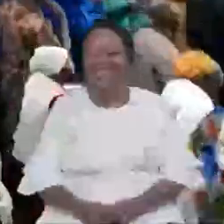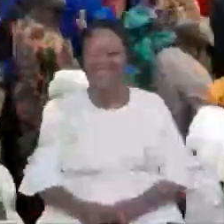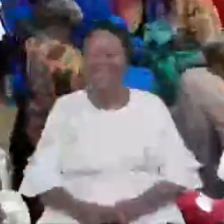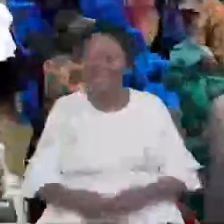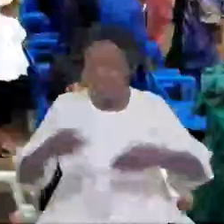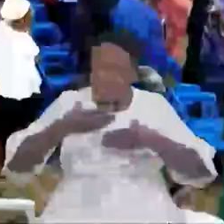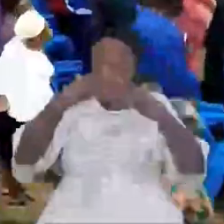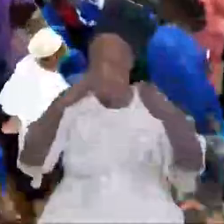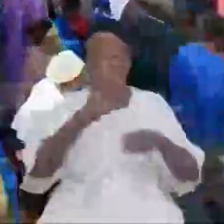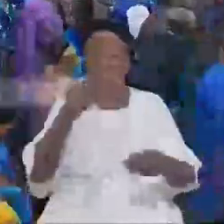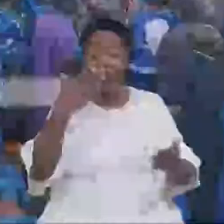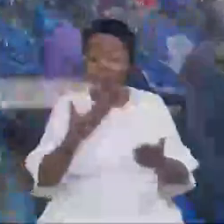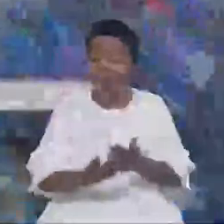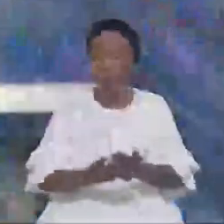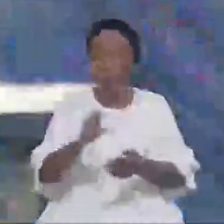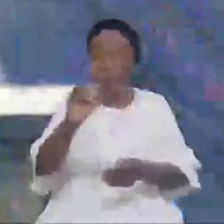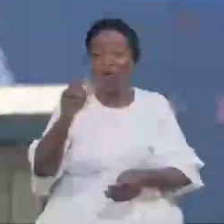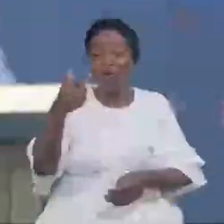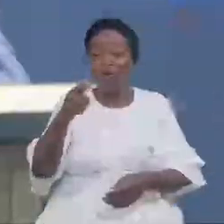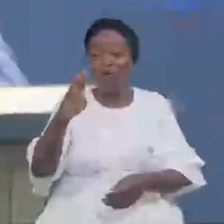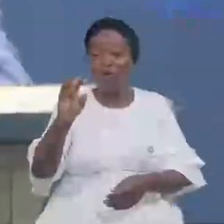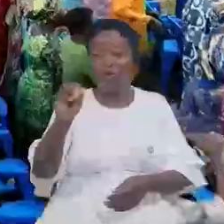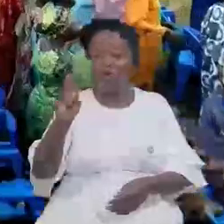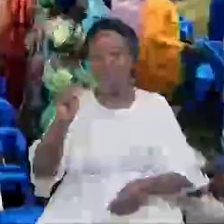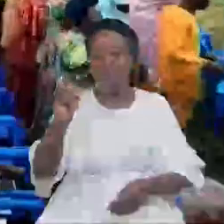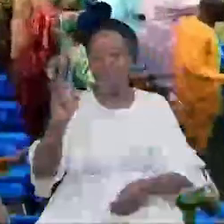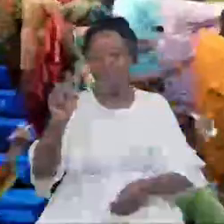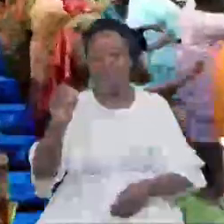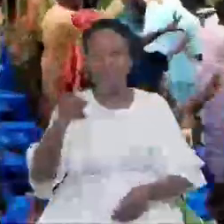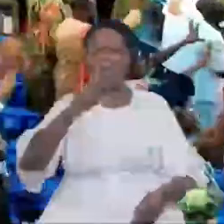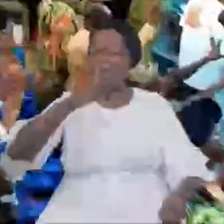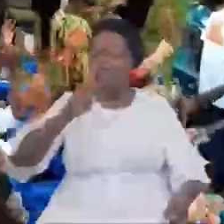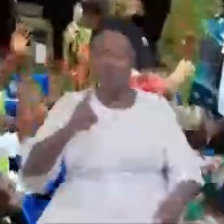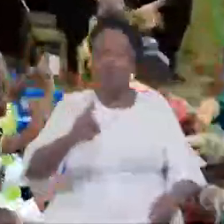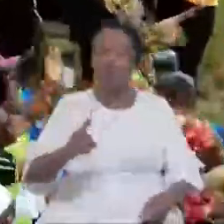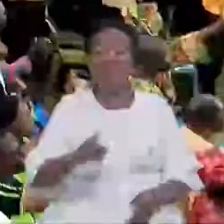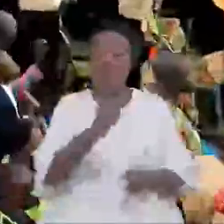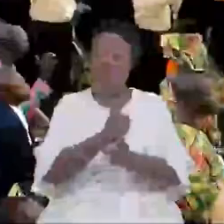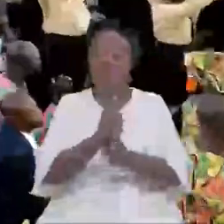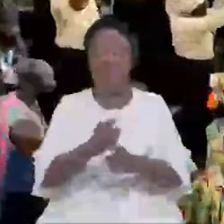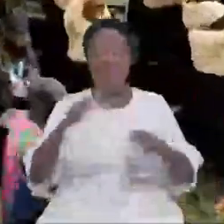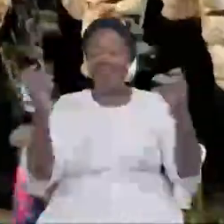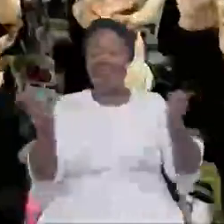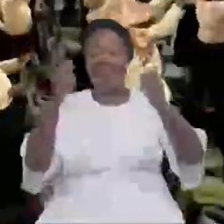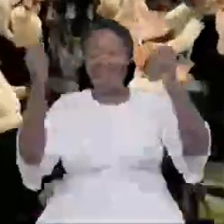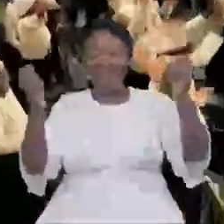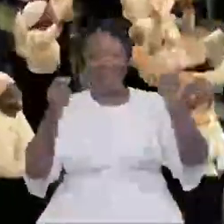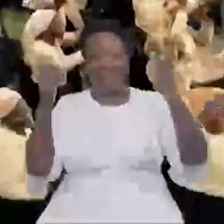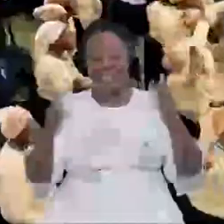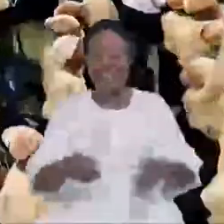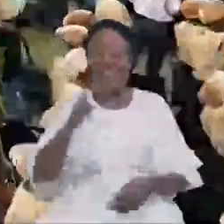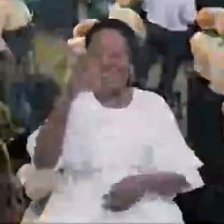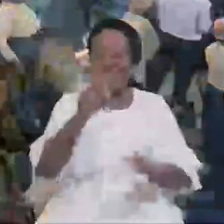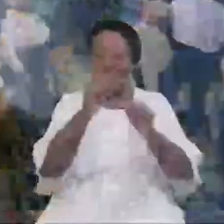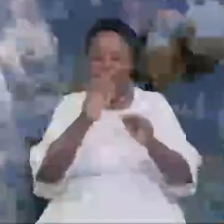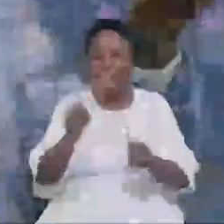Donnez-moi un bon amen. Amen. Alléluia. Que le Seigneur bénisse